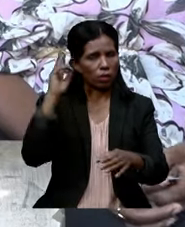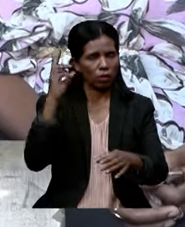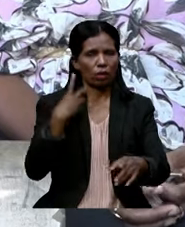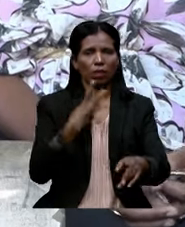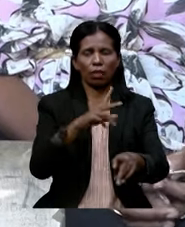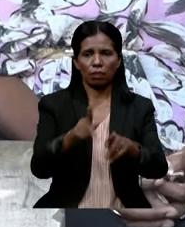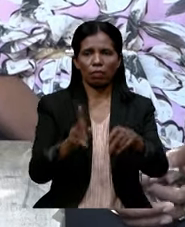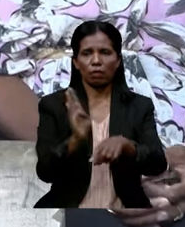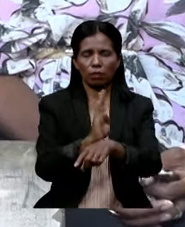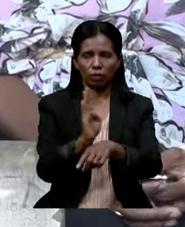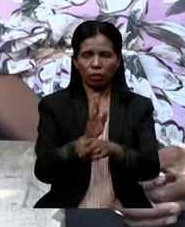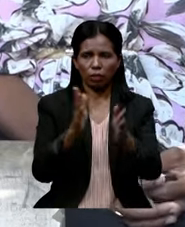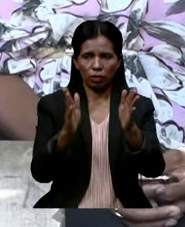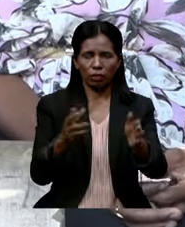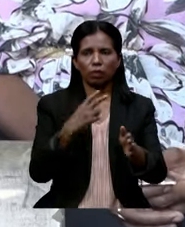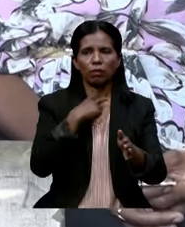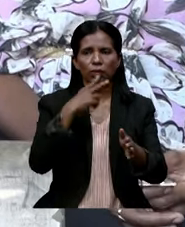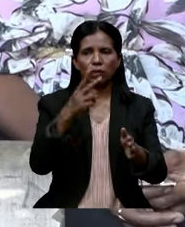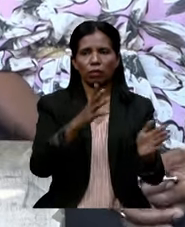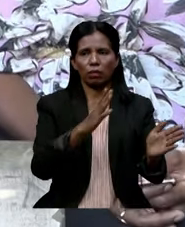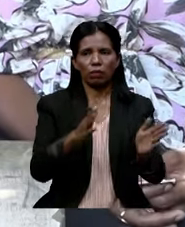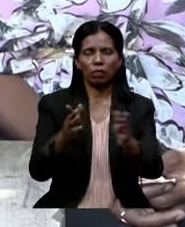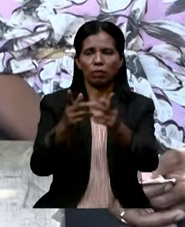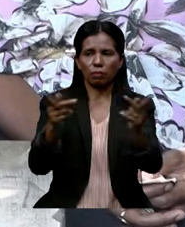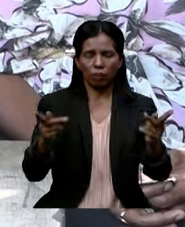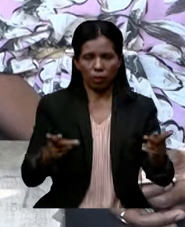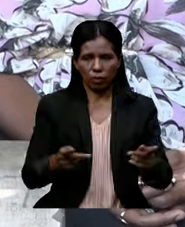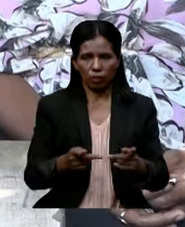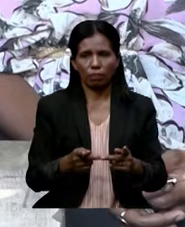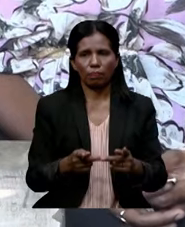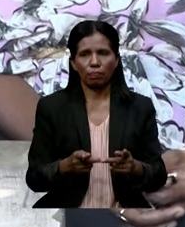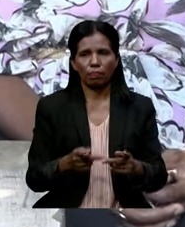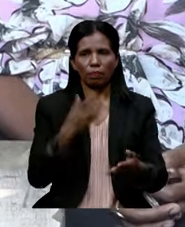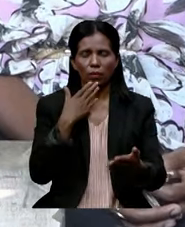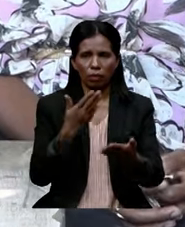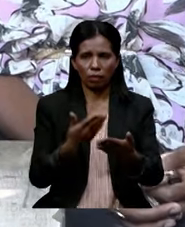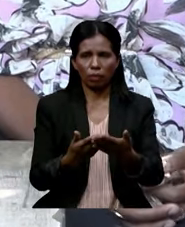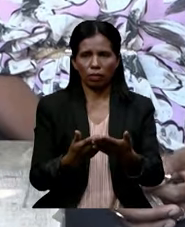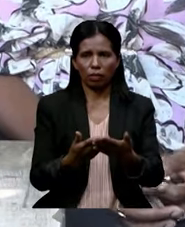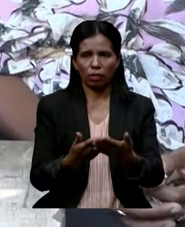vendedor siranian lia hodi prepada fatin digno no